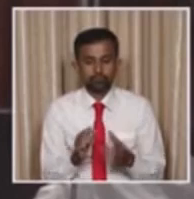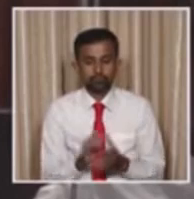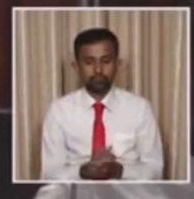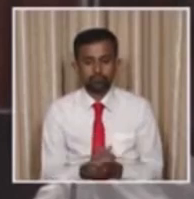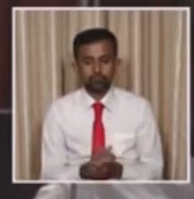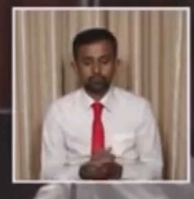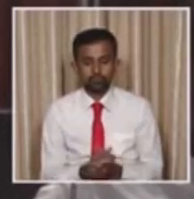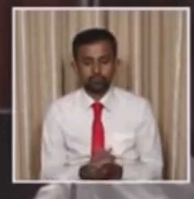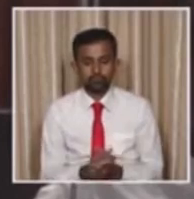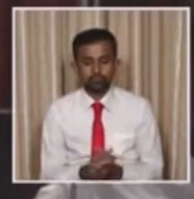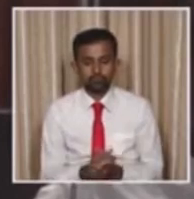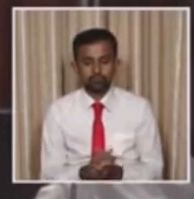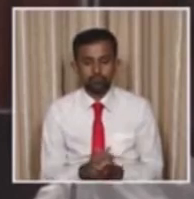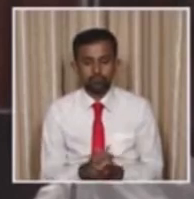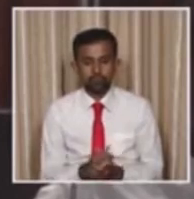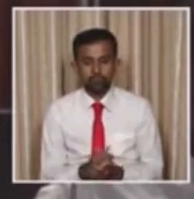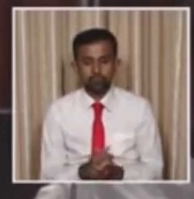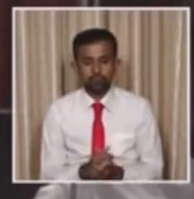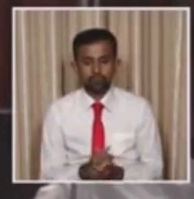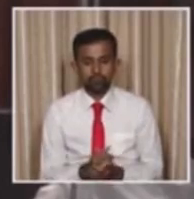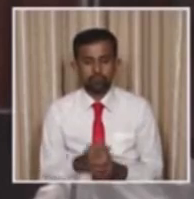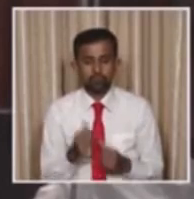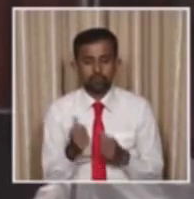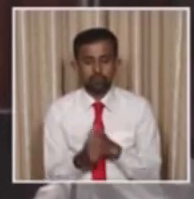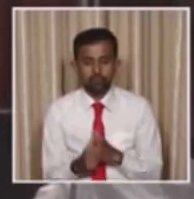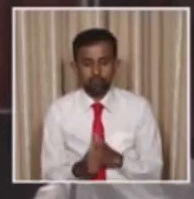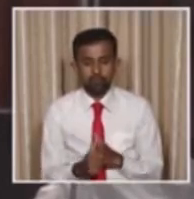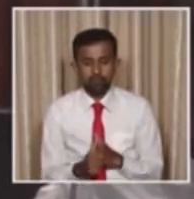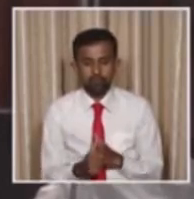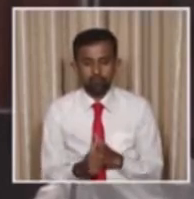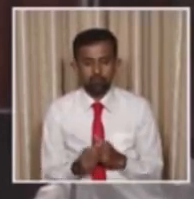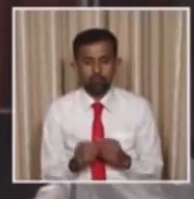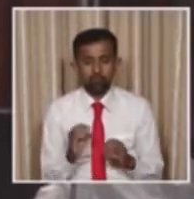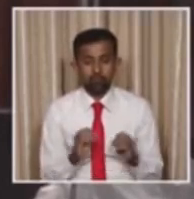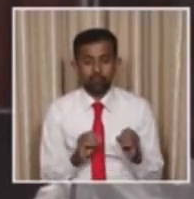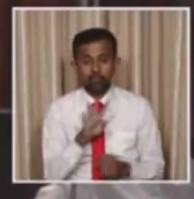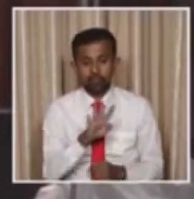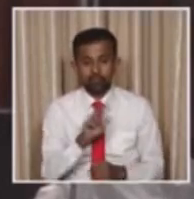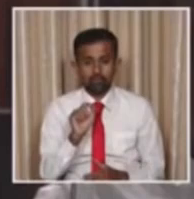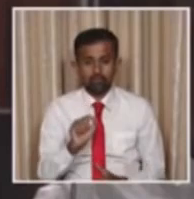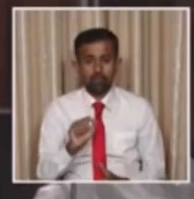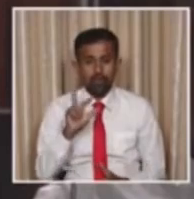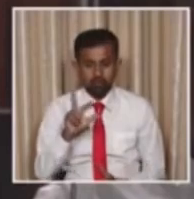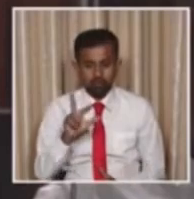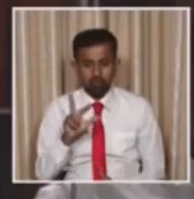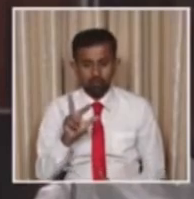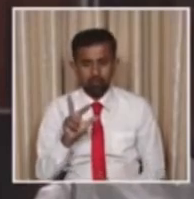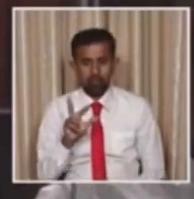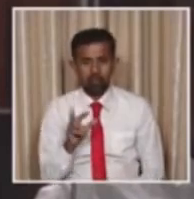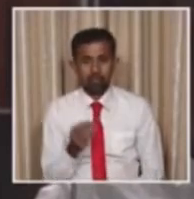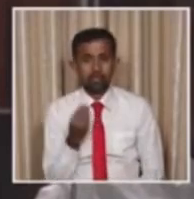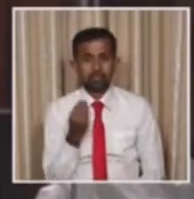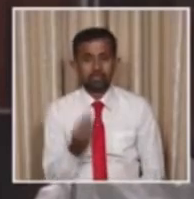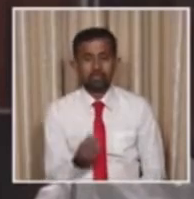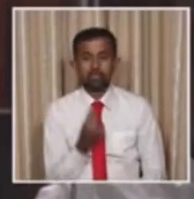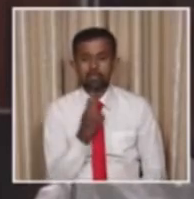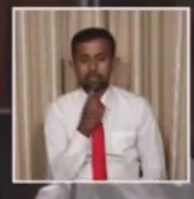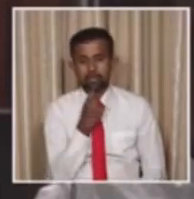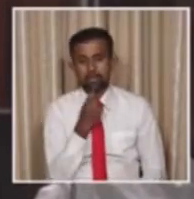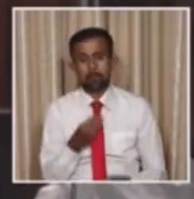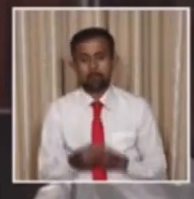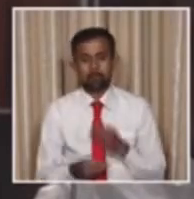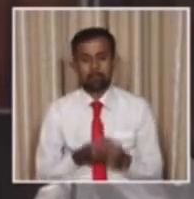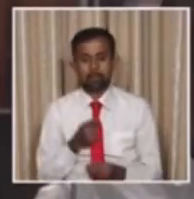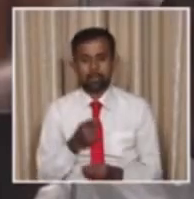4.1% என்று தொடர்ச்சியாக வளர்ச்சியை காட்டி வந்துள்ளது. தேயிலை உற்பத்தி துறையிலே ஏற்றுமதி வருமானம் அதிகரித்துள்ள போதிலும்